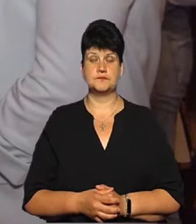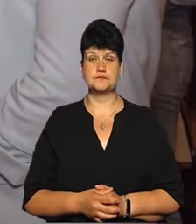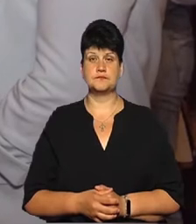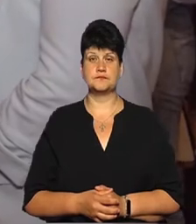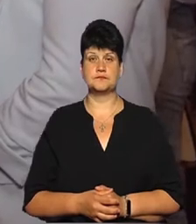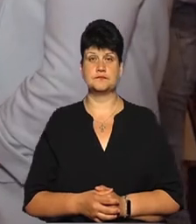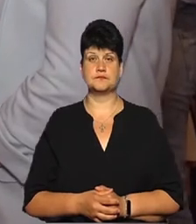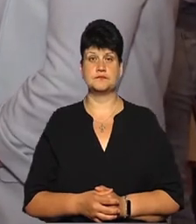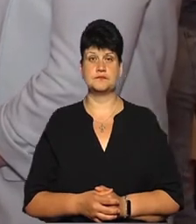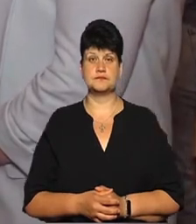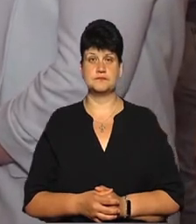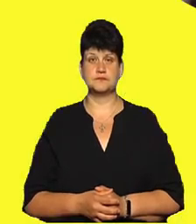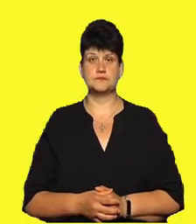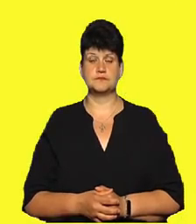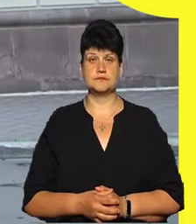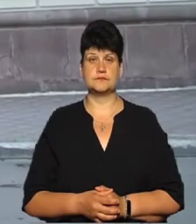Суспільному. Тернопіль.